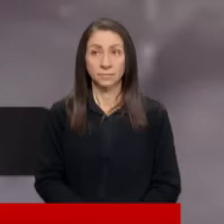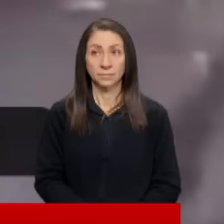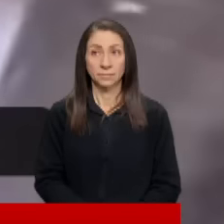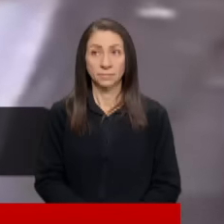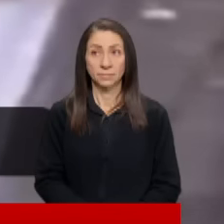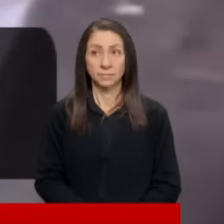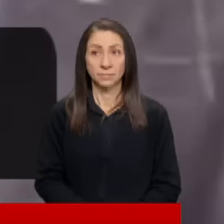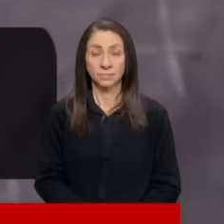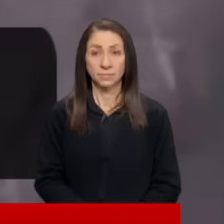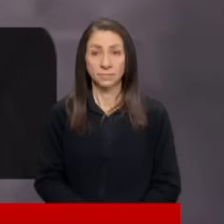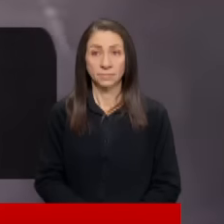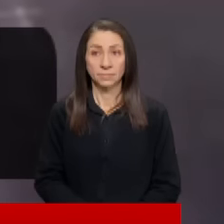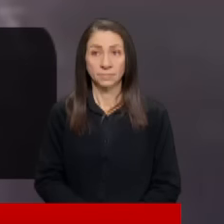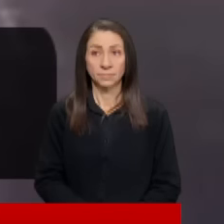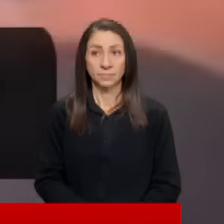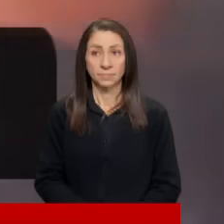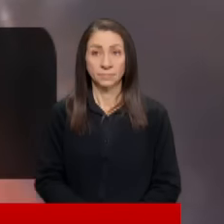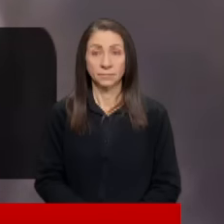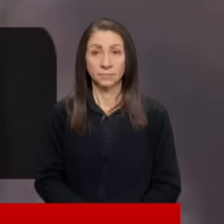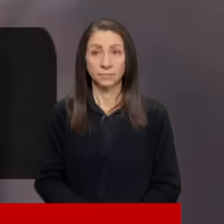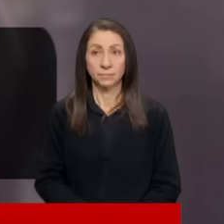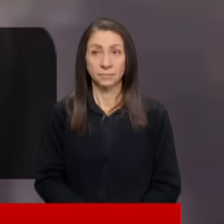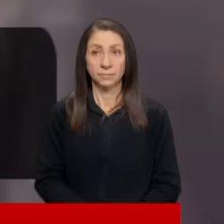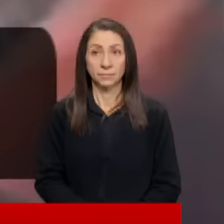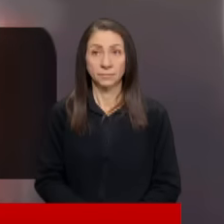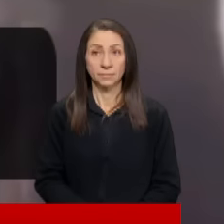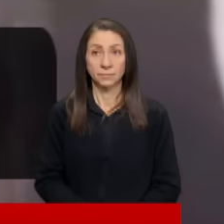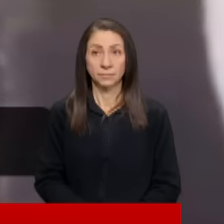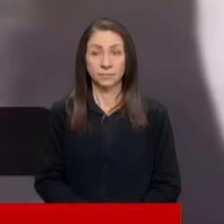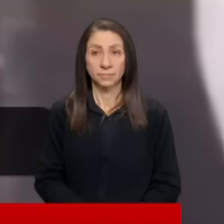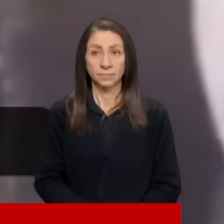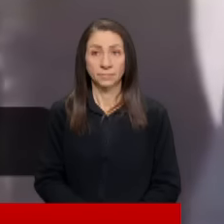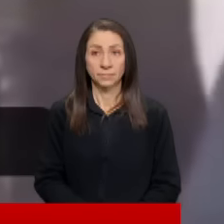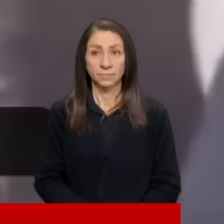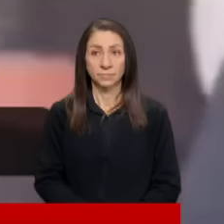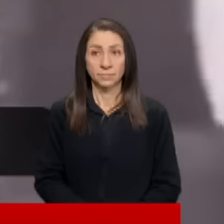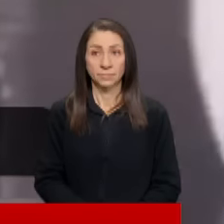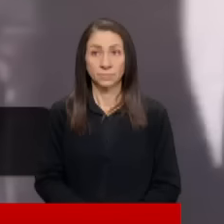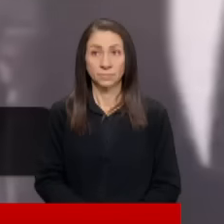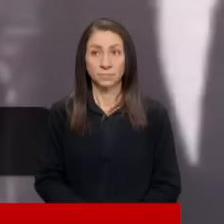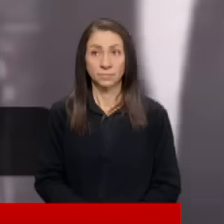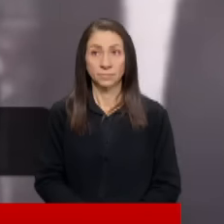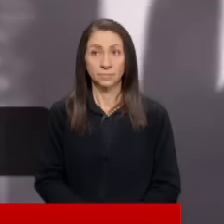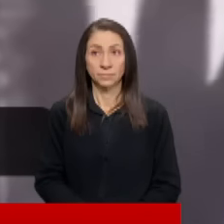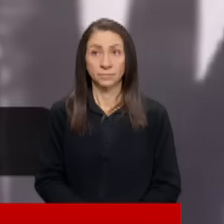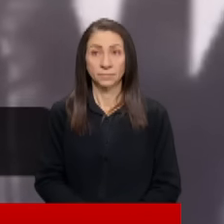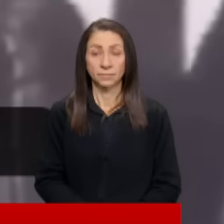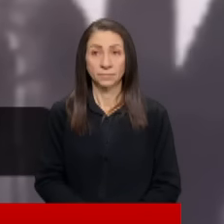açıkla. Turgutlu biliyor beni. Hemen ben program yapmam öyle. Öyle bir huyum da yok. Ne yapıyorsun şu anda? Bugüne kadar beni duydun mu böyle bir şey yaptın?